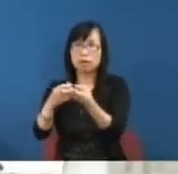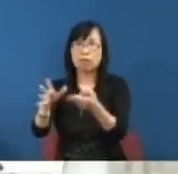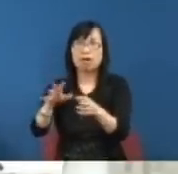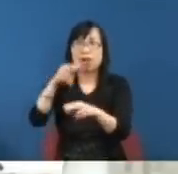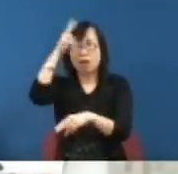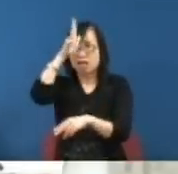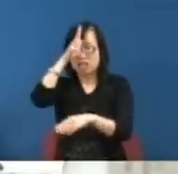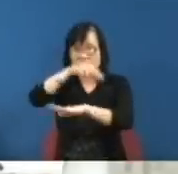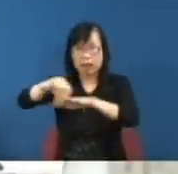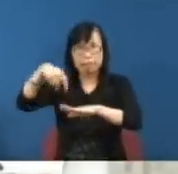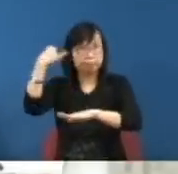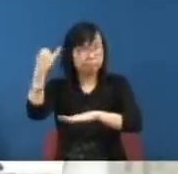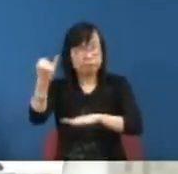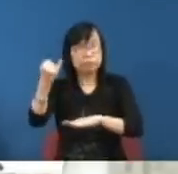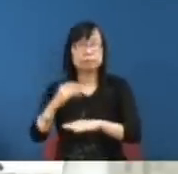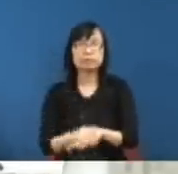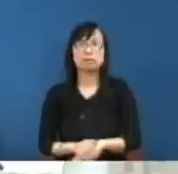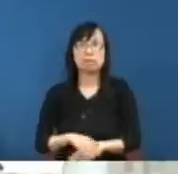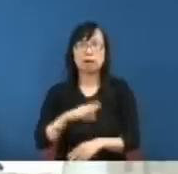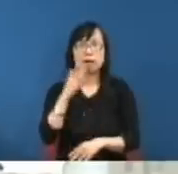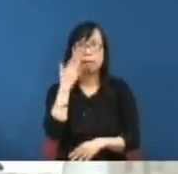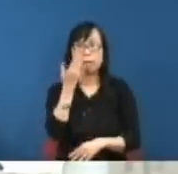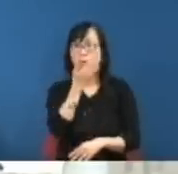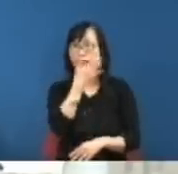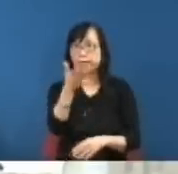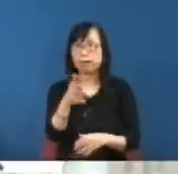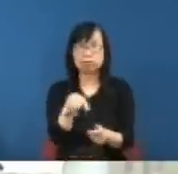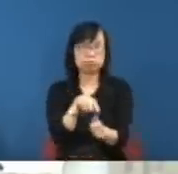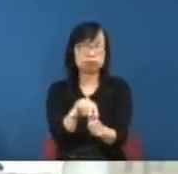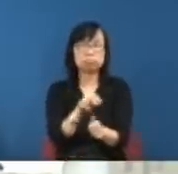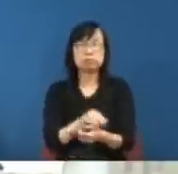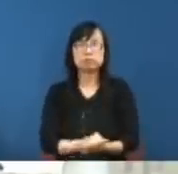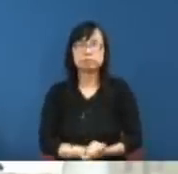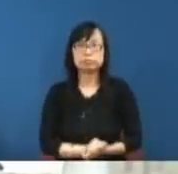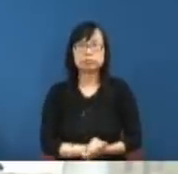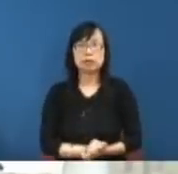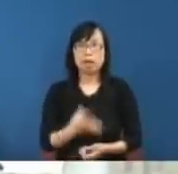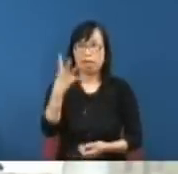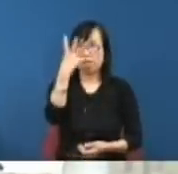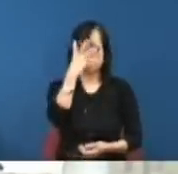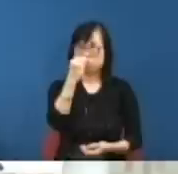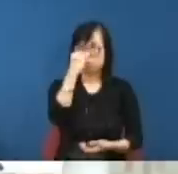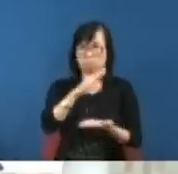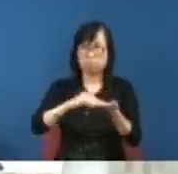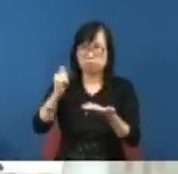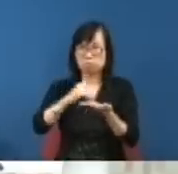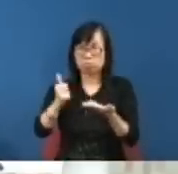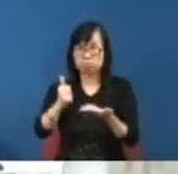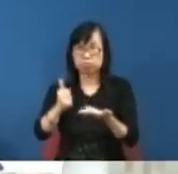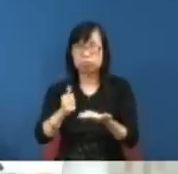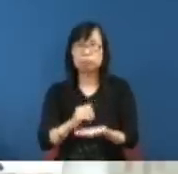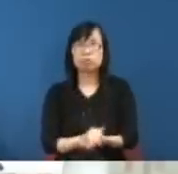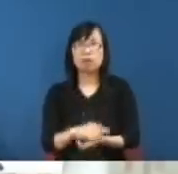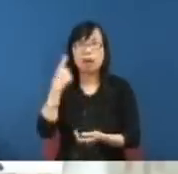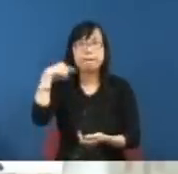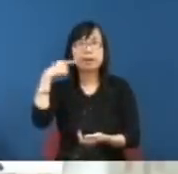掂，冇辦法再統治落去，咁所以一個嘅形象清，即係清新清廉啊，即係呢一個